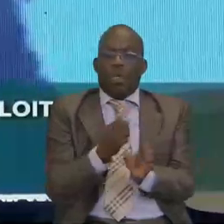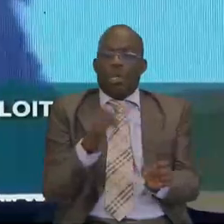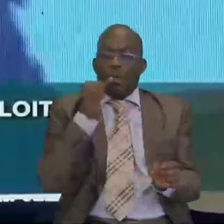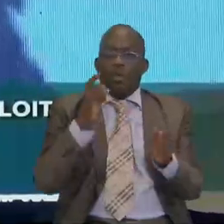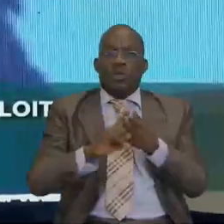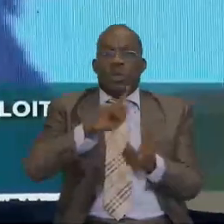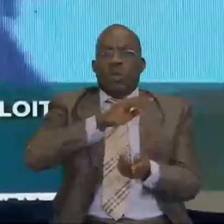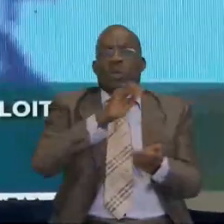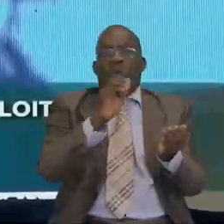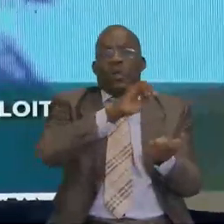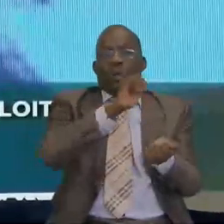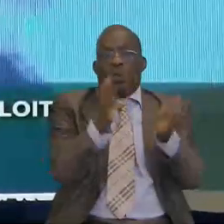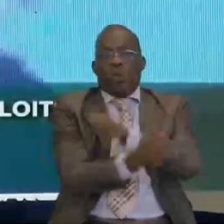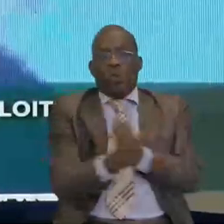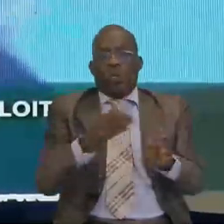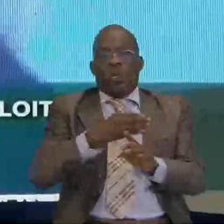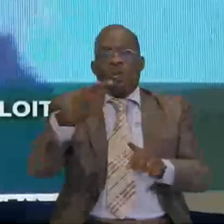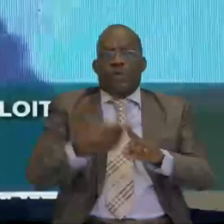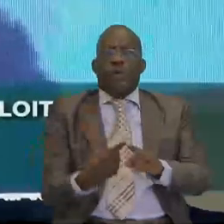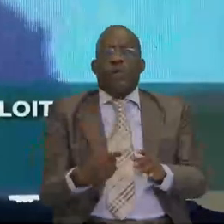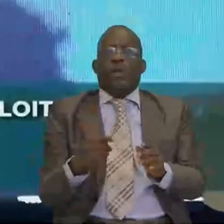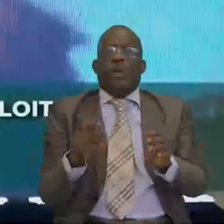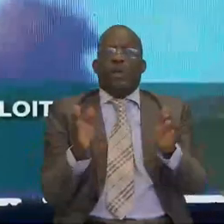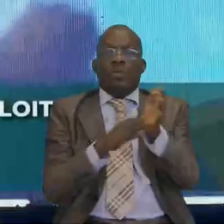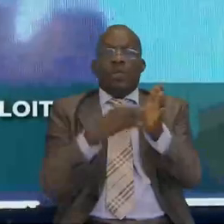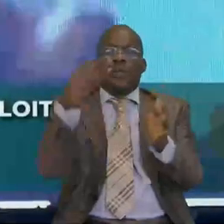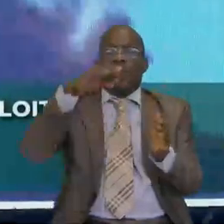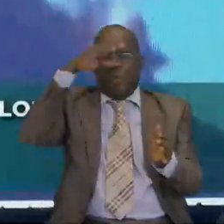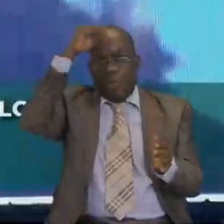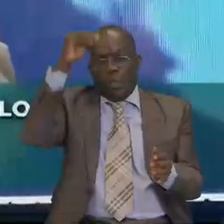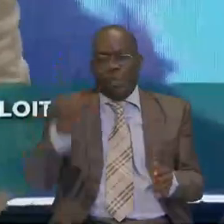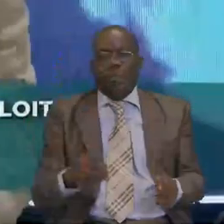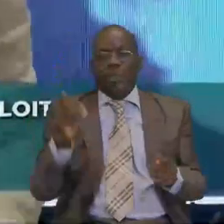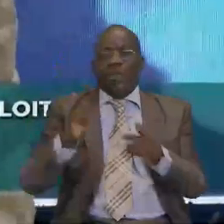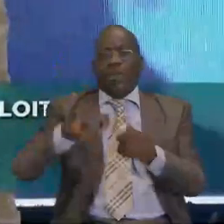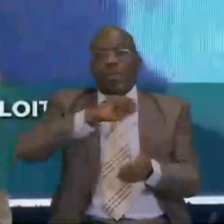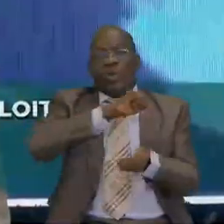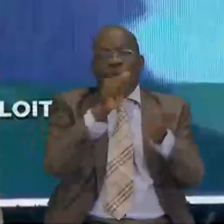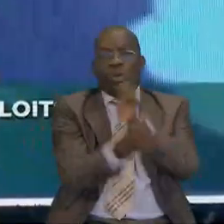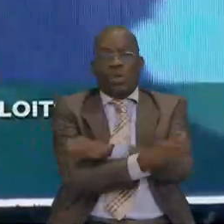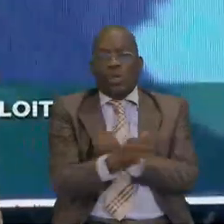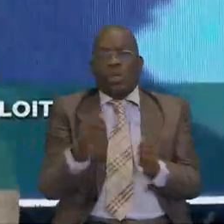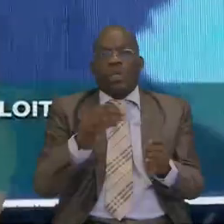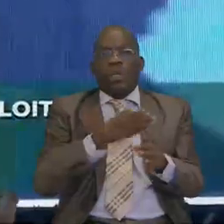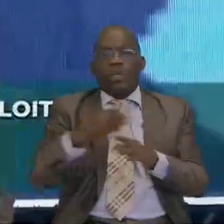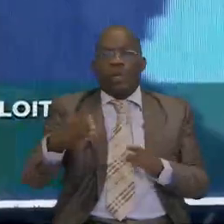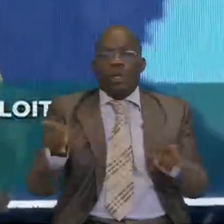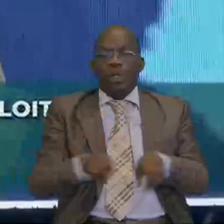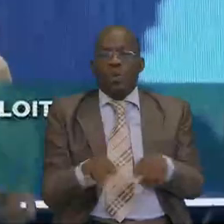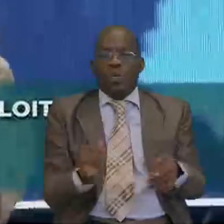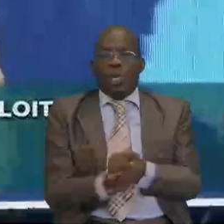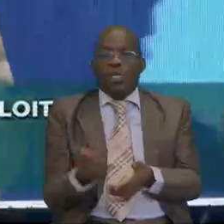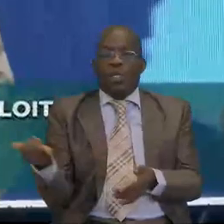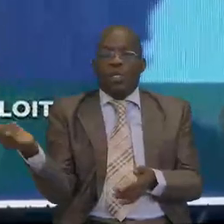de toutes les louanges des hommes, les éloges des hommes. Détourne-toi pour que ça